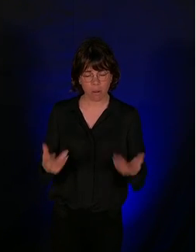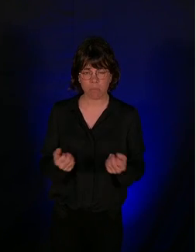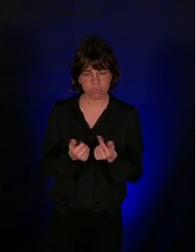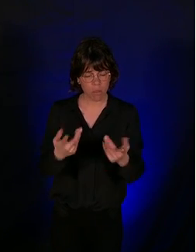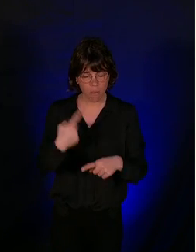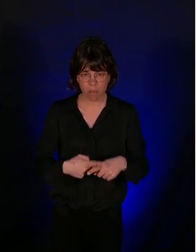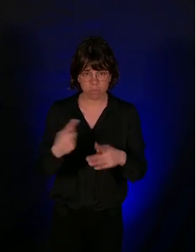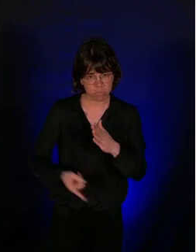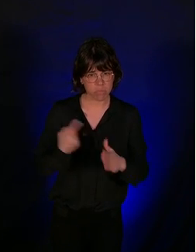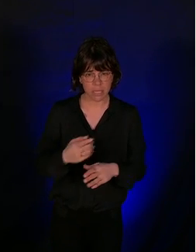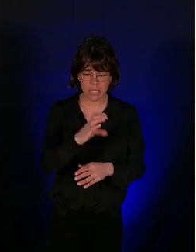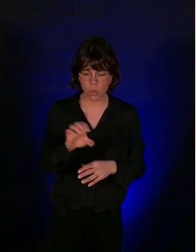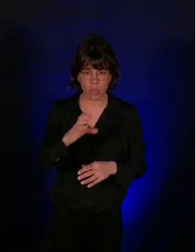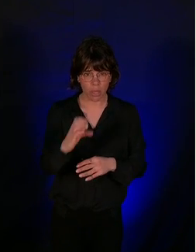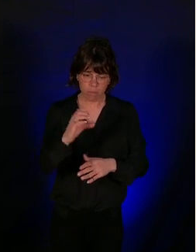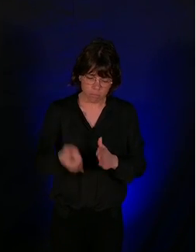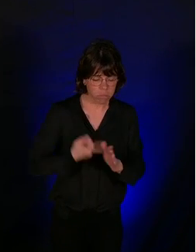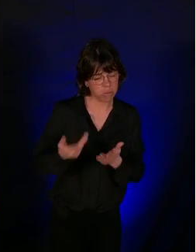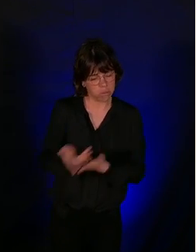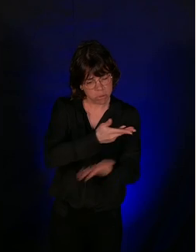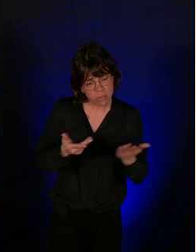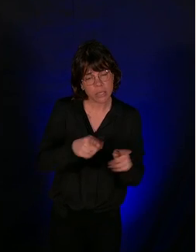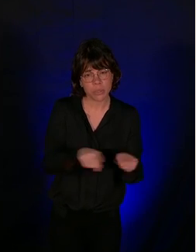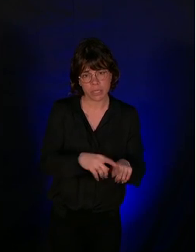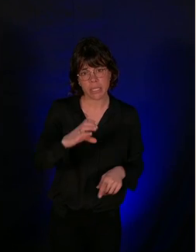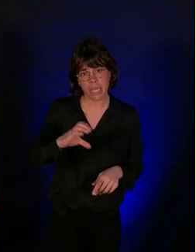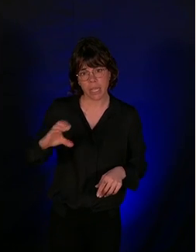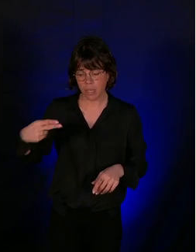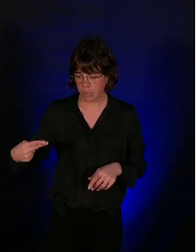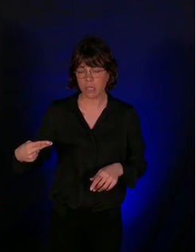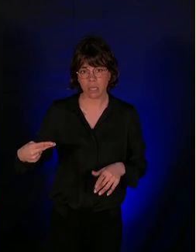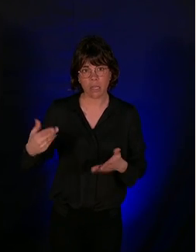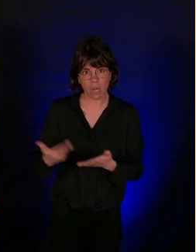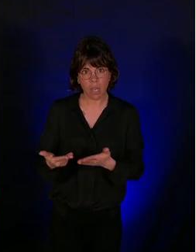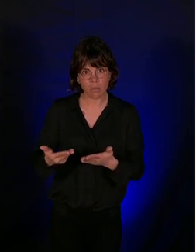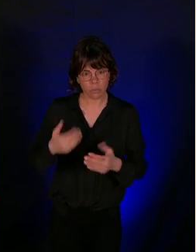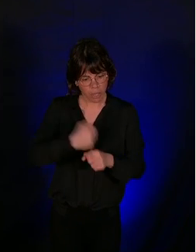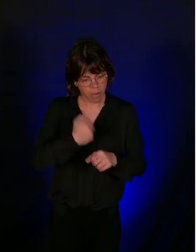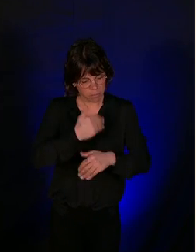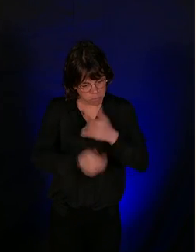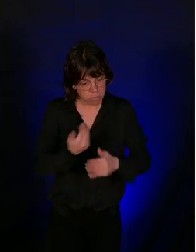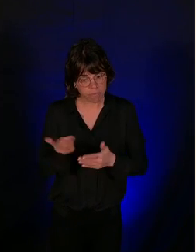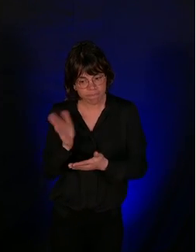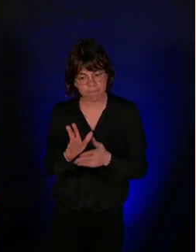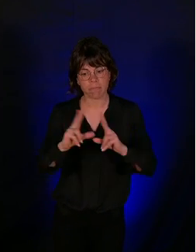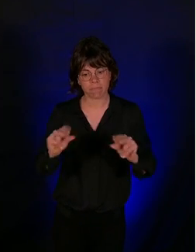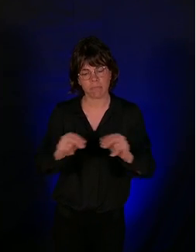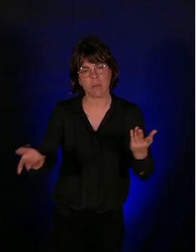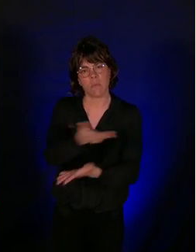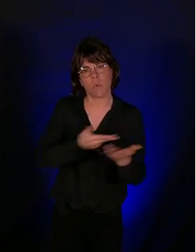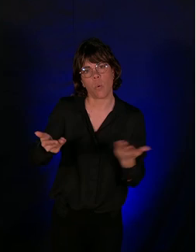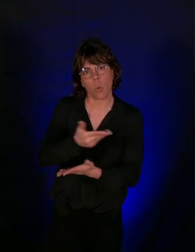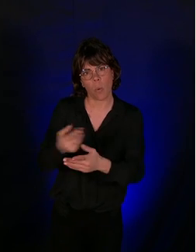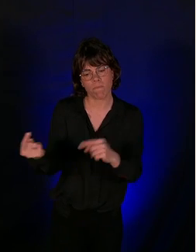reprises un point devant la CEC et le CCN de l'état d'avancement de nos travaux permettant des débats riches